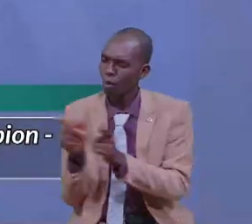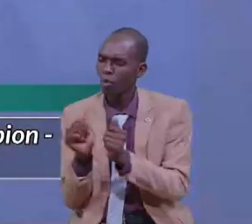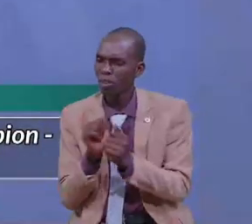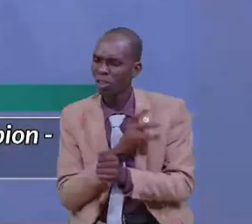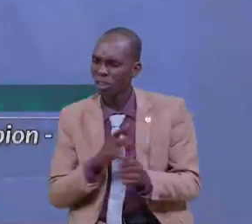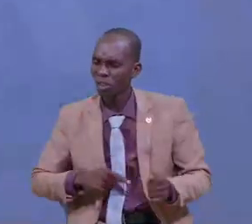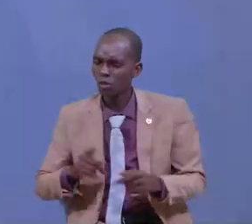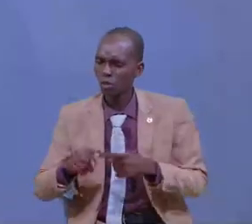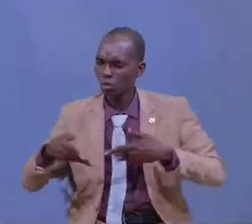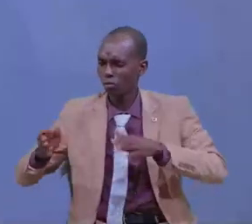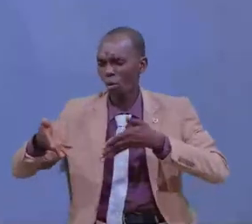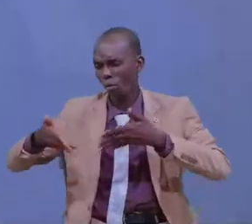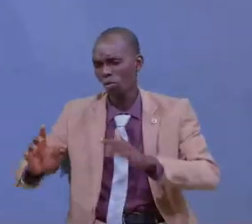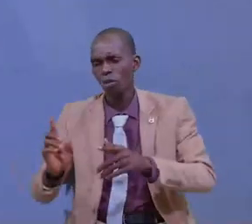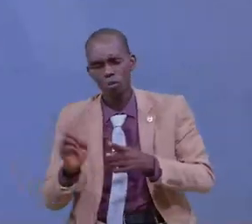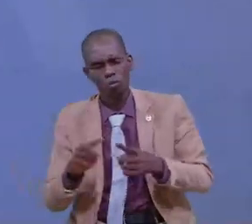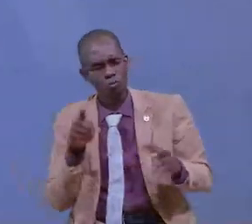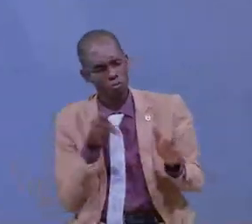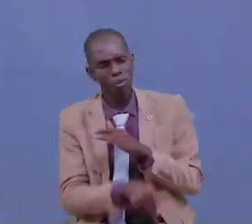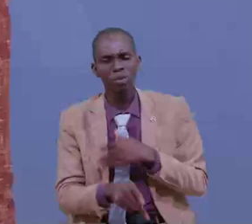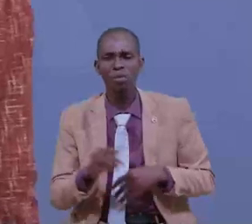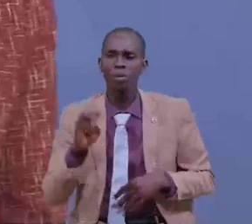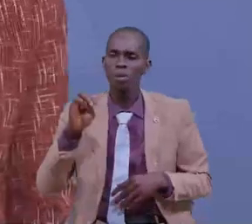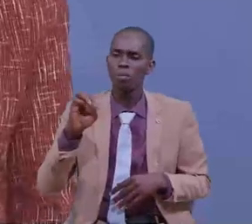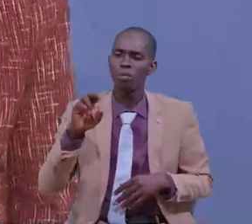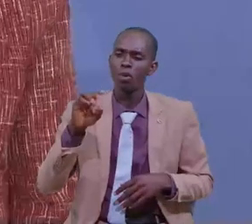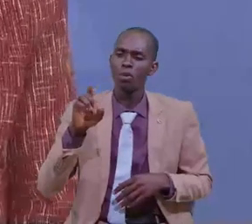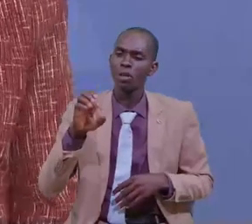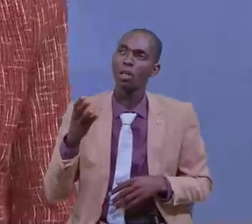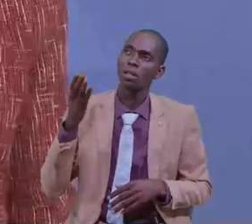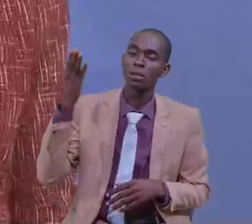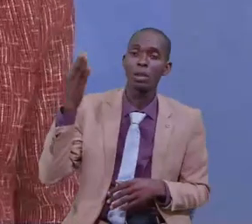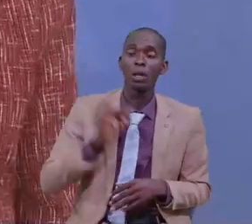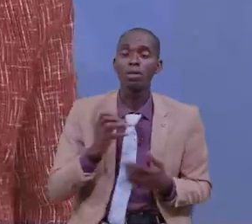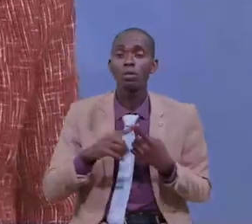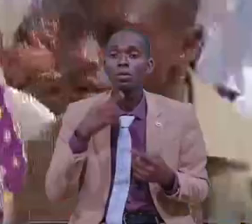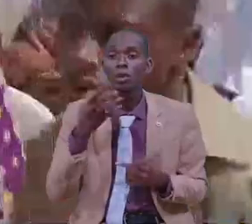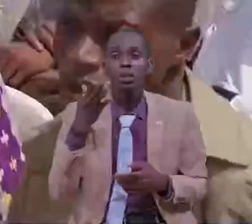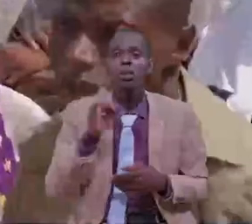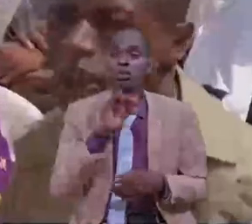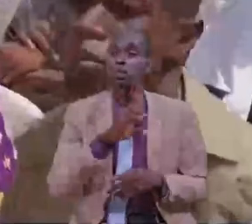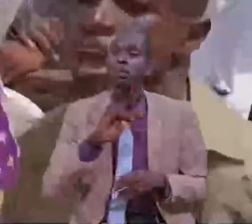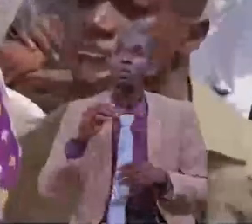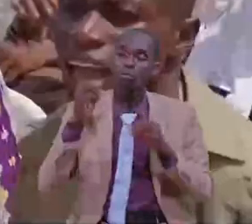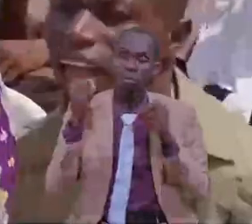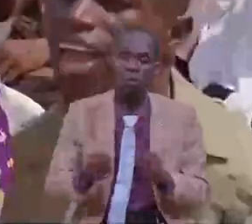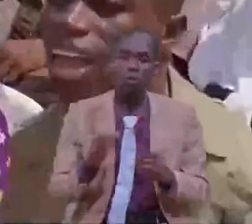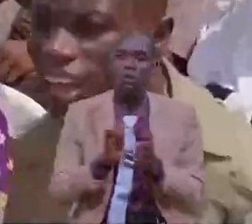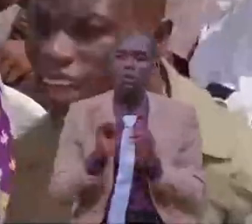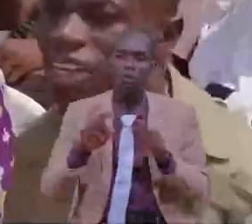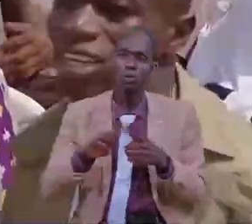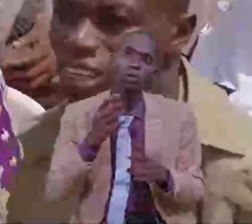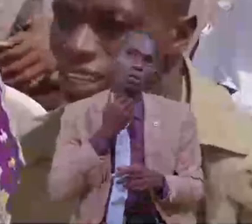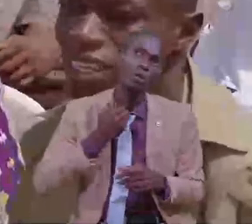sur le poteau. Aucun poteau assez fort pour te suspendre parce que tu es le